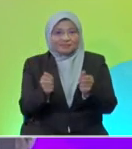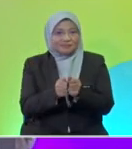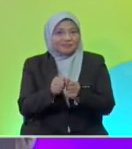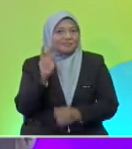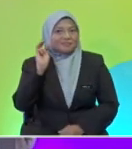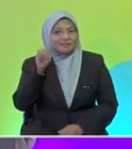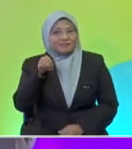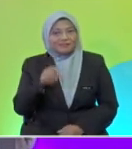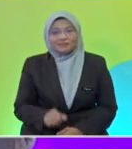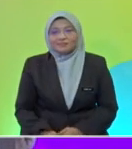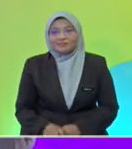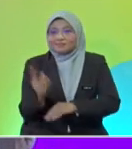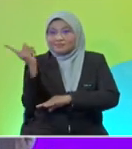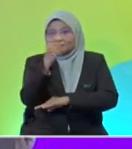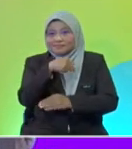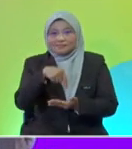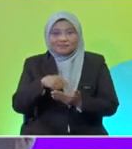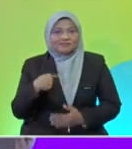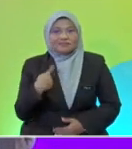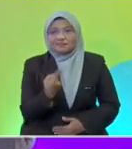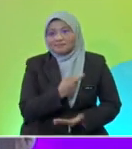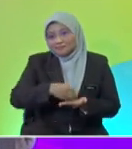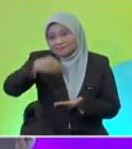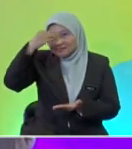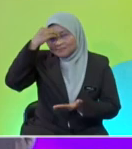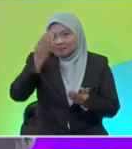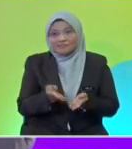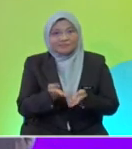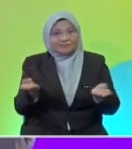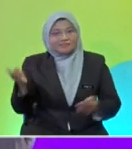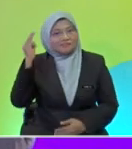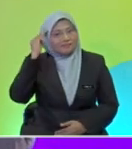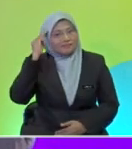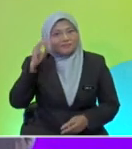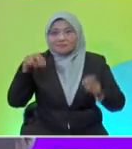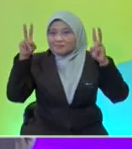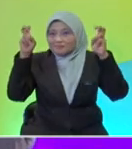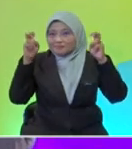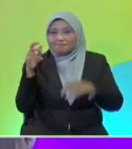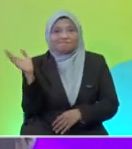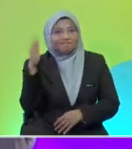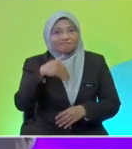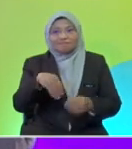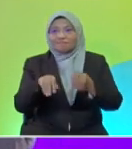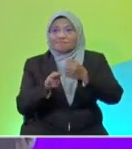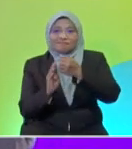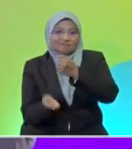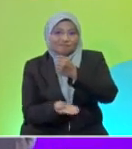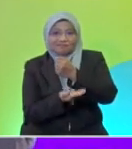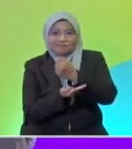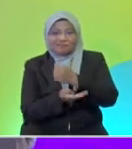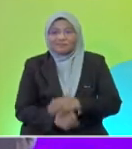hari ini kita akan belajar mata pelajaran bahasa Melayu dengan tajamnya Jong mana bunga menarik guys